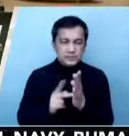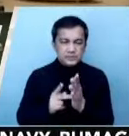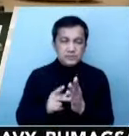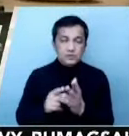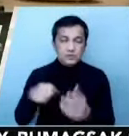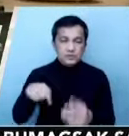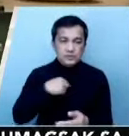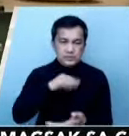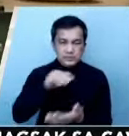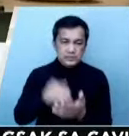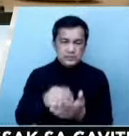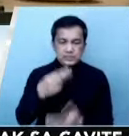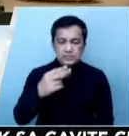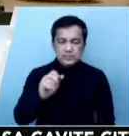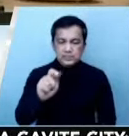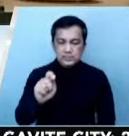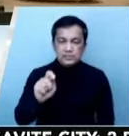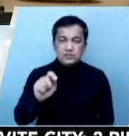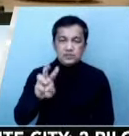wave now.